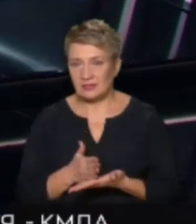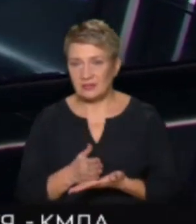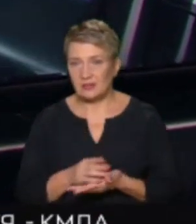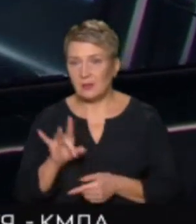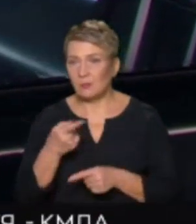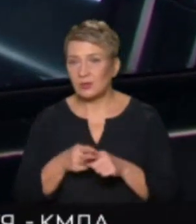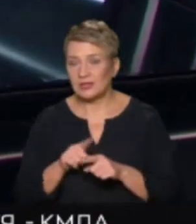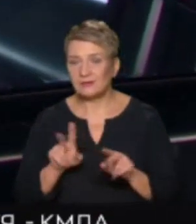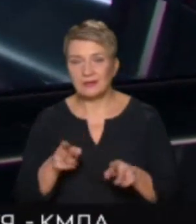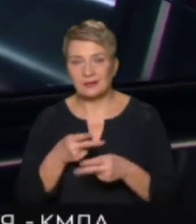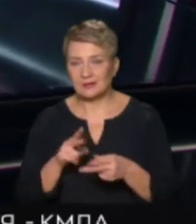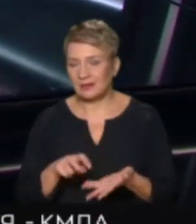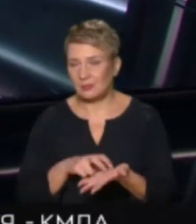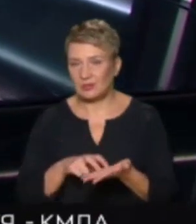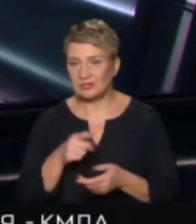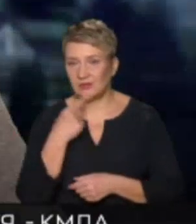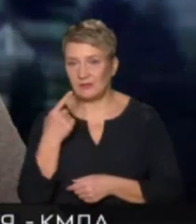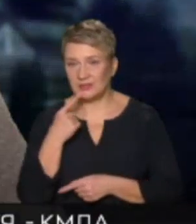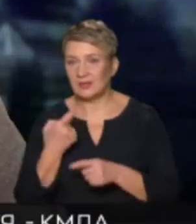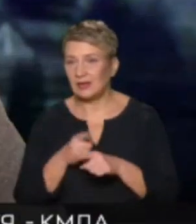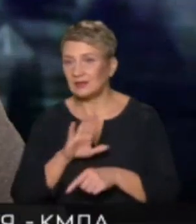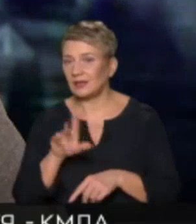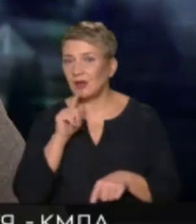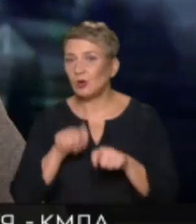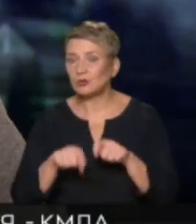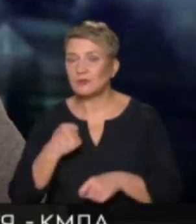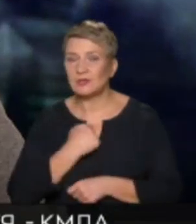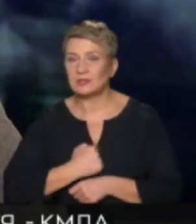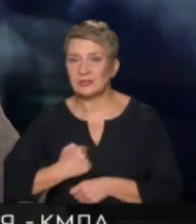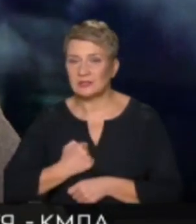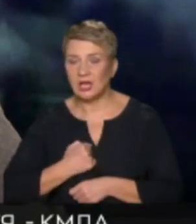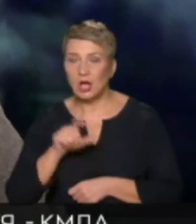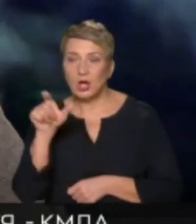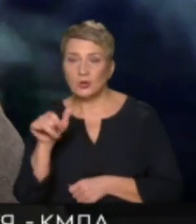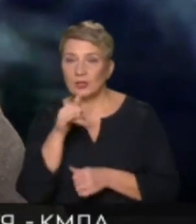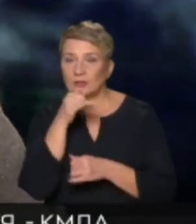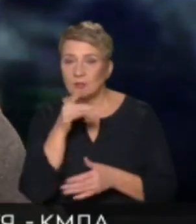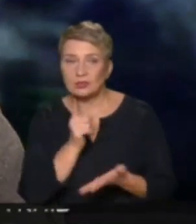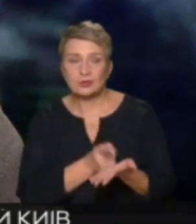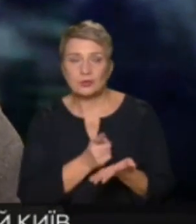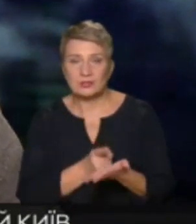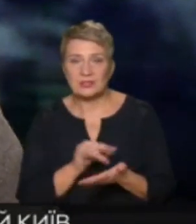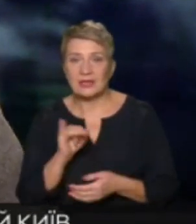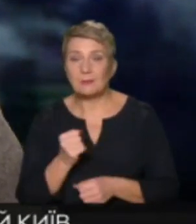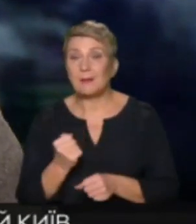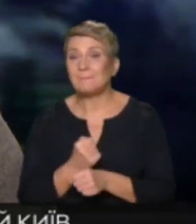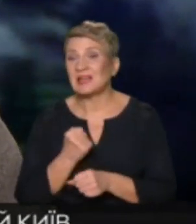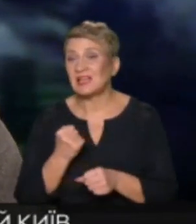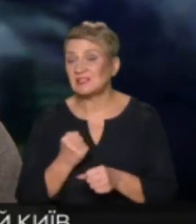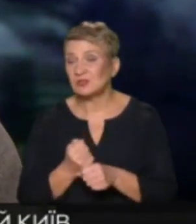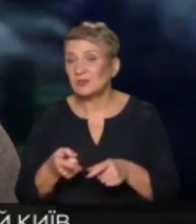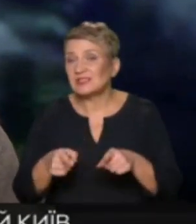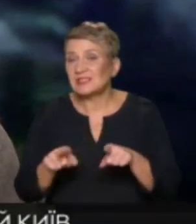боятися говорити. Це неконтрольована агресія, яку людина не може обґрунтувати. І ми працюємо вже із